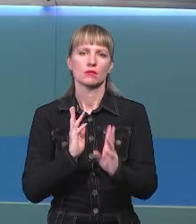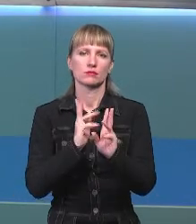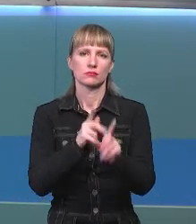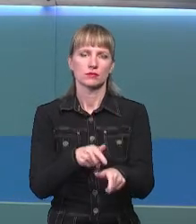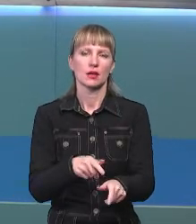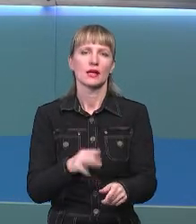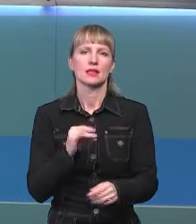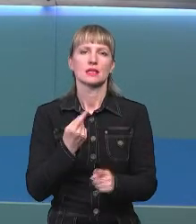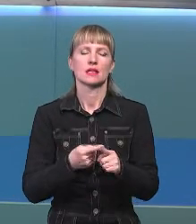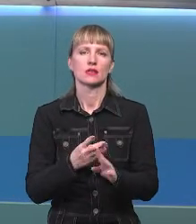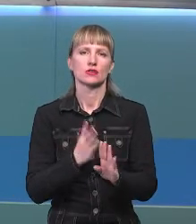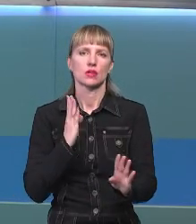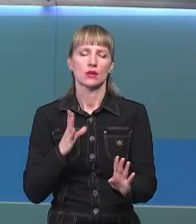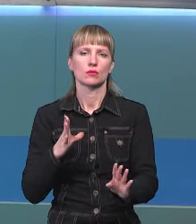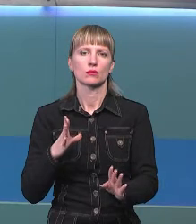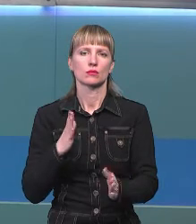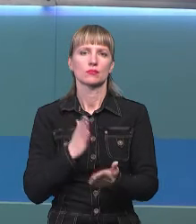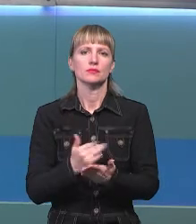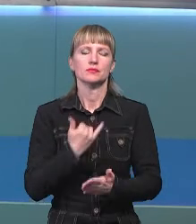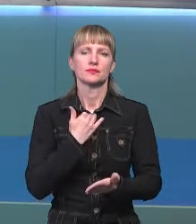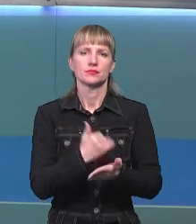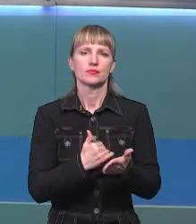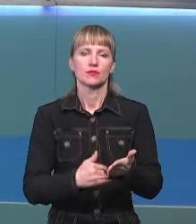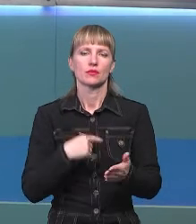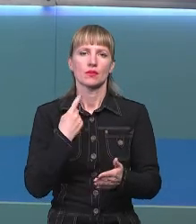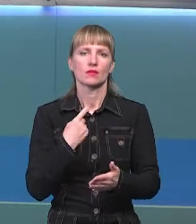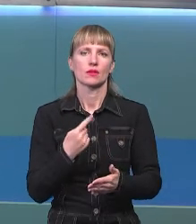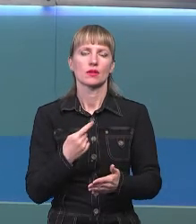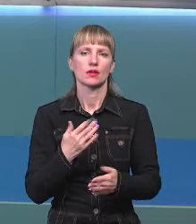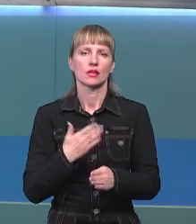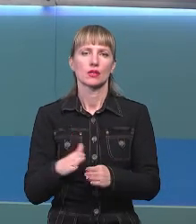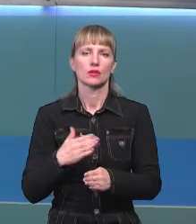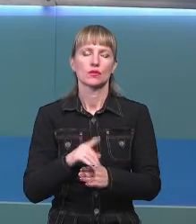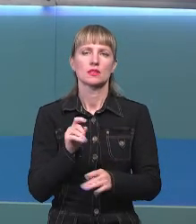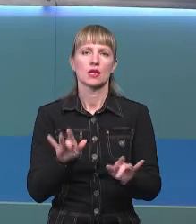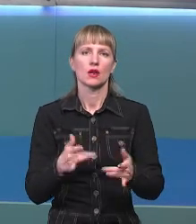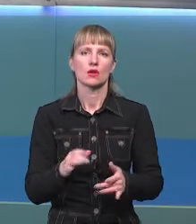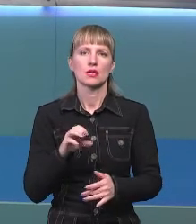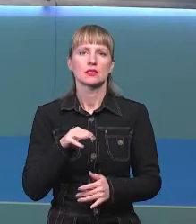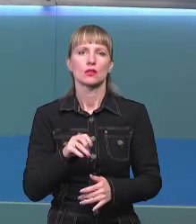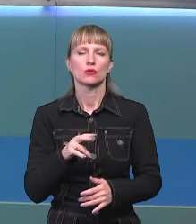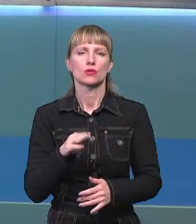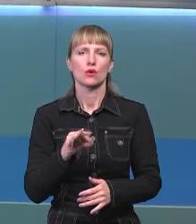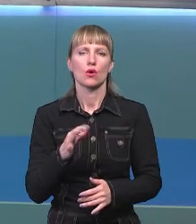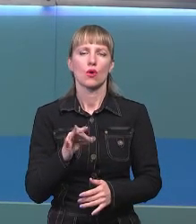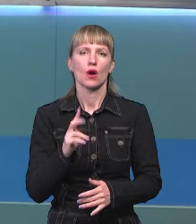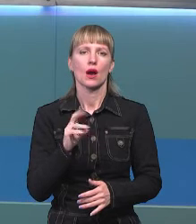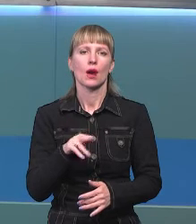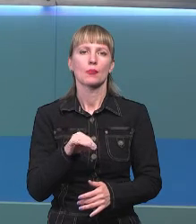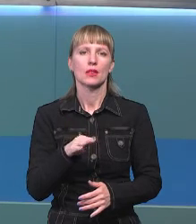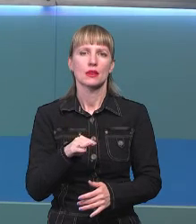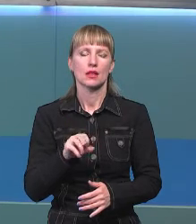Так, з цієї черги є в нас програма, я вже казала про неї, кредитування за рахунок статутного капіталу фонду